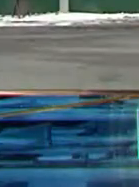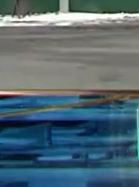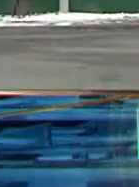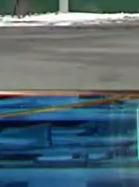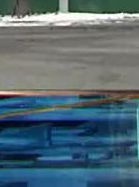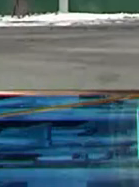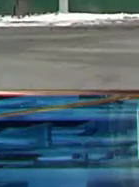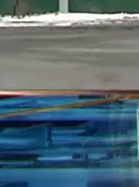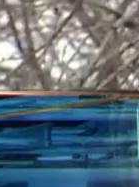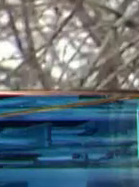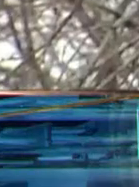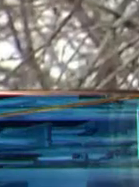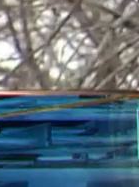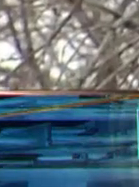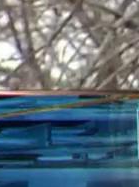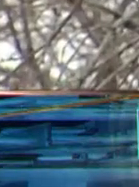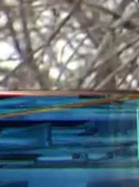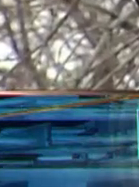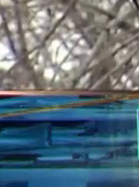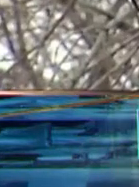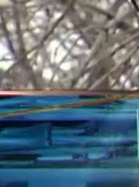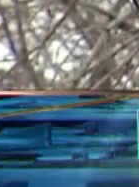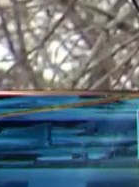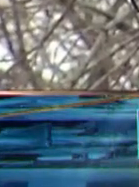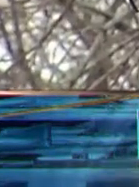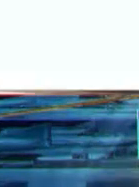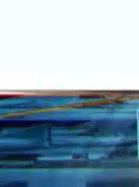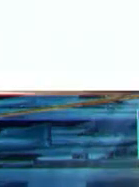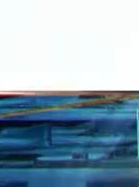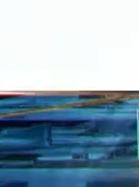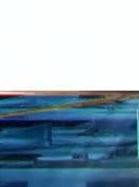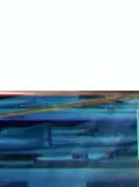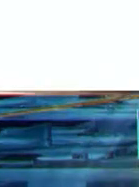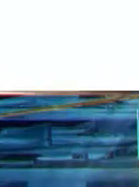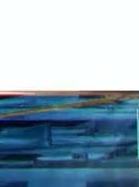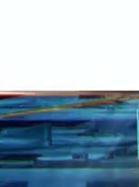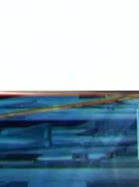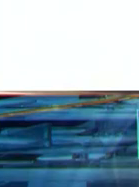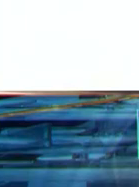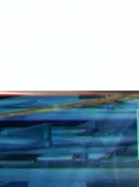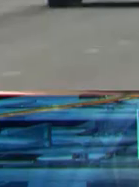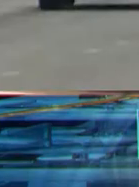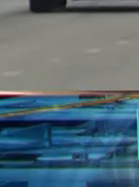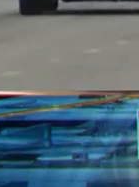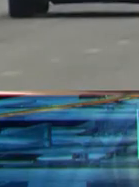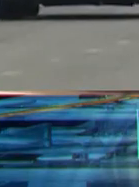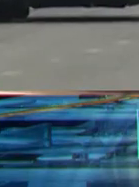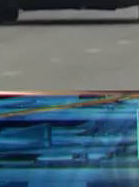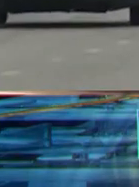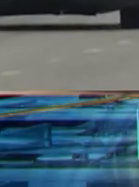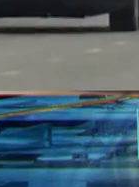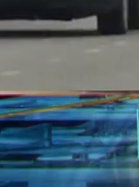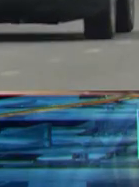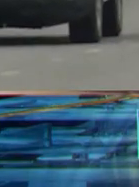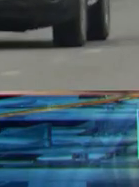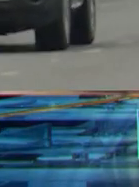Көзілмес сақшылар. Алматы облысы бойынша бейне бақылау камераларына жыл басынан 145 мыңға жуық жол жүру ережесін бұзған фактісі